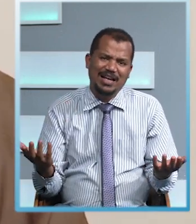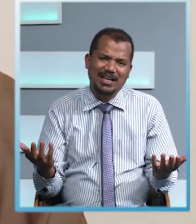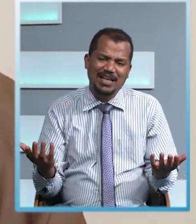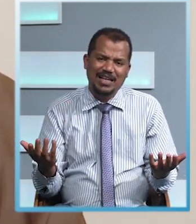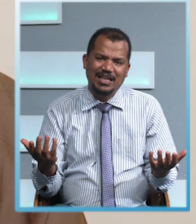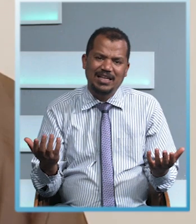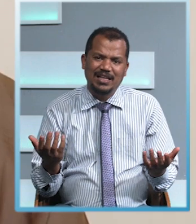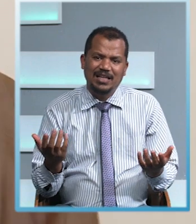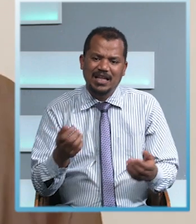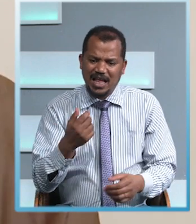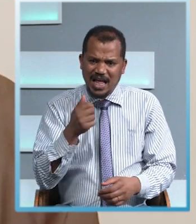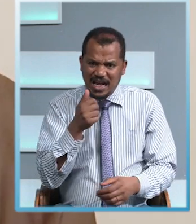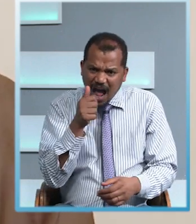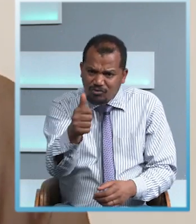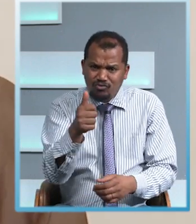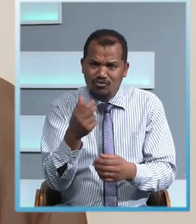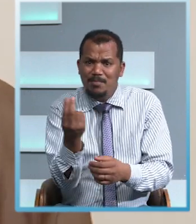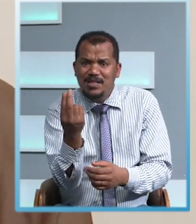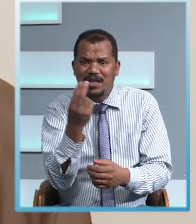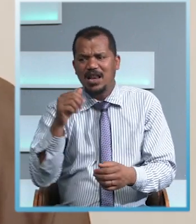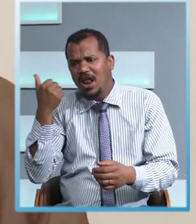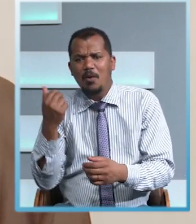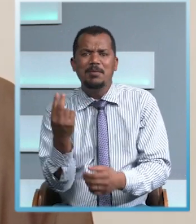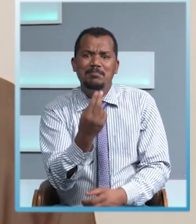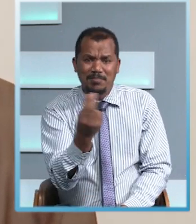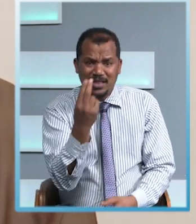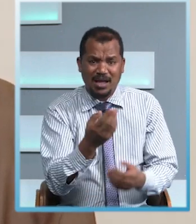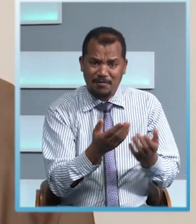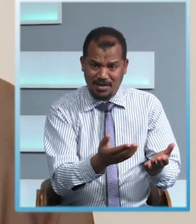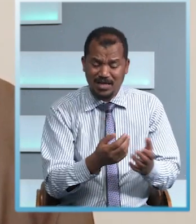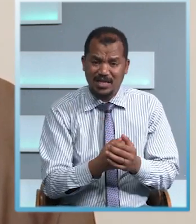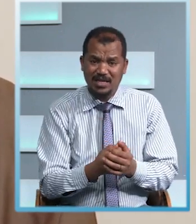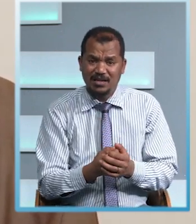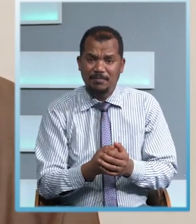እንንጃ ራሱም የሚጠቀምበትም ሌላም የሚጠቀምበትን